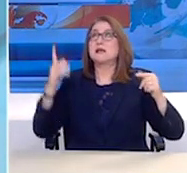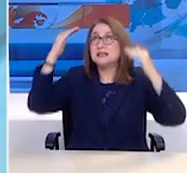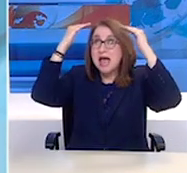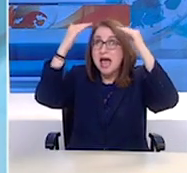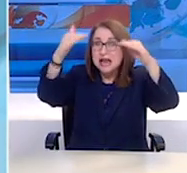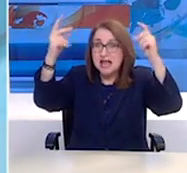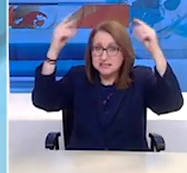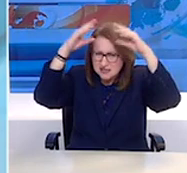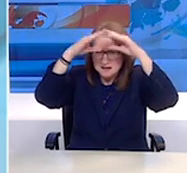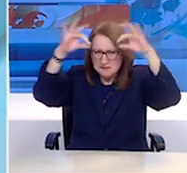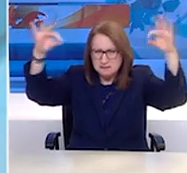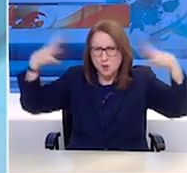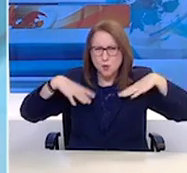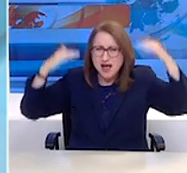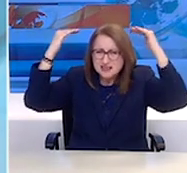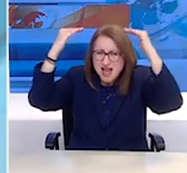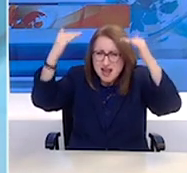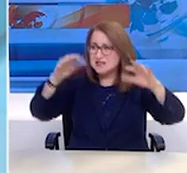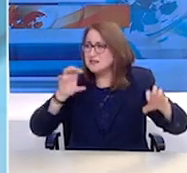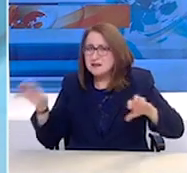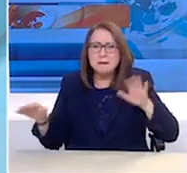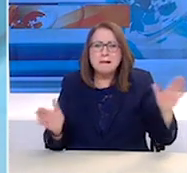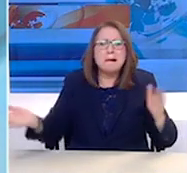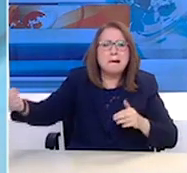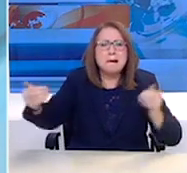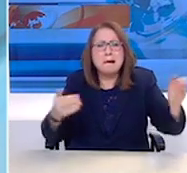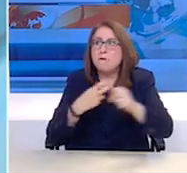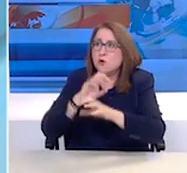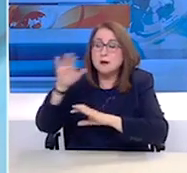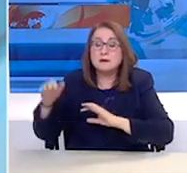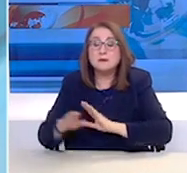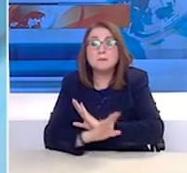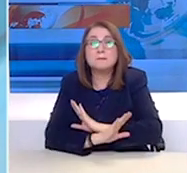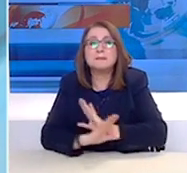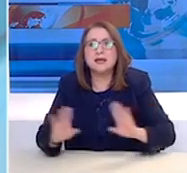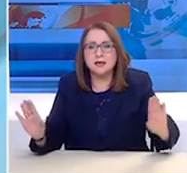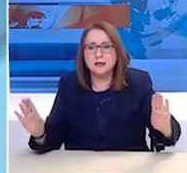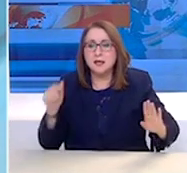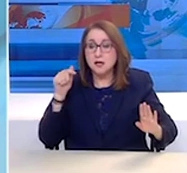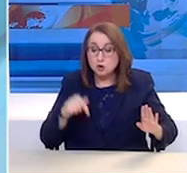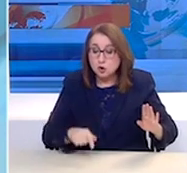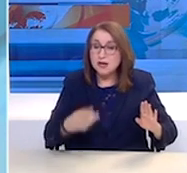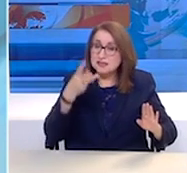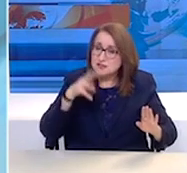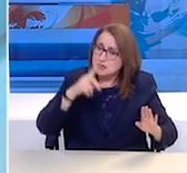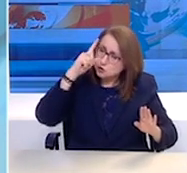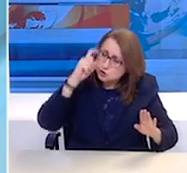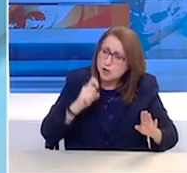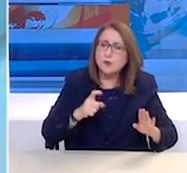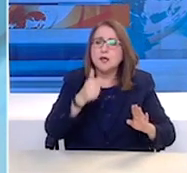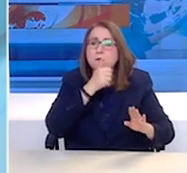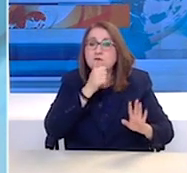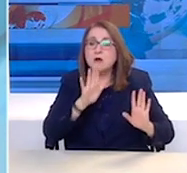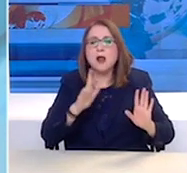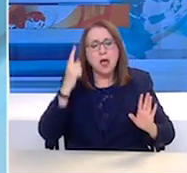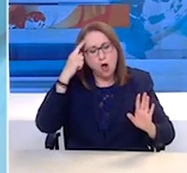νέας έξαρσης και νέας διασποράς της νόσου. Το τριήμερο του Πάσχα σκεφτόμαστε λογικά, με τη σκέψη μας σε όσους κινδυνεύουν και όχι ατομικά